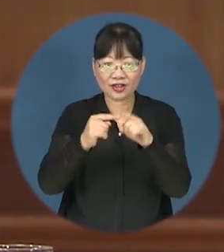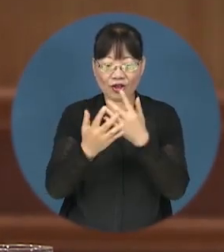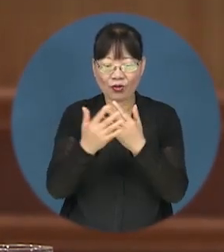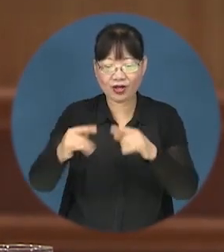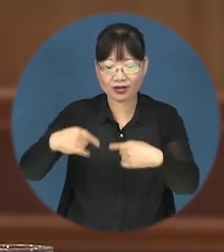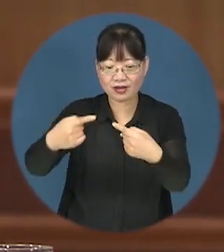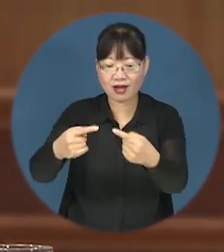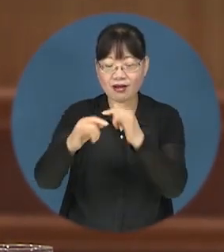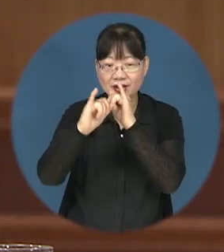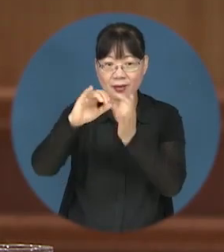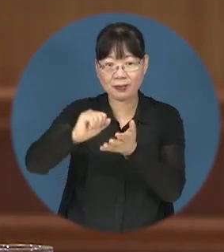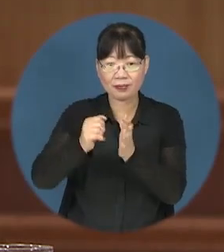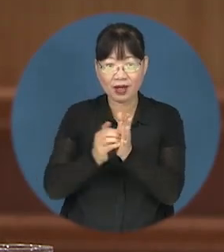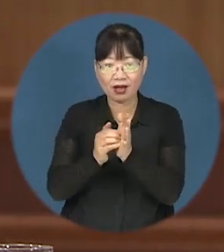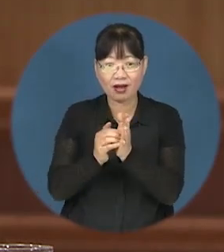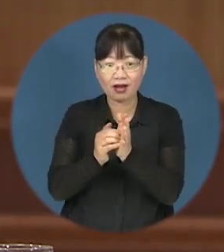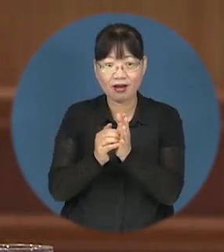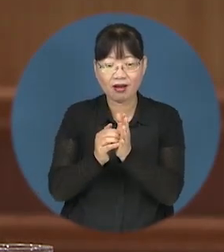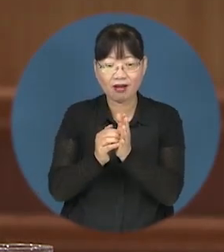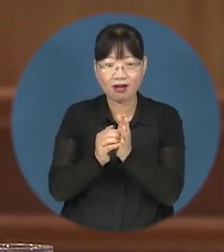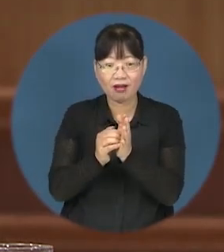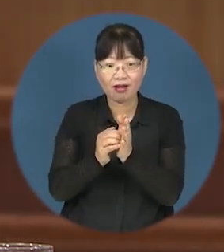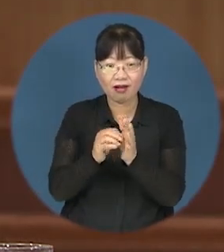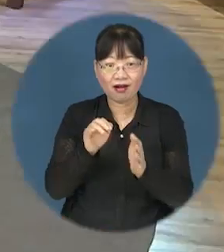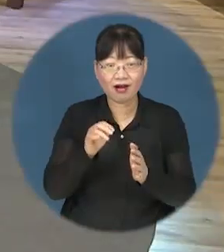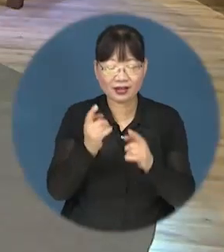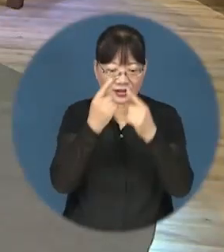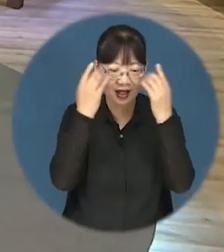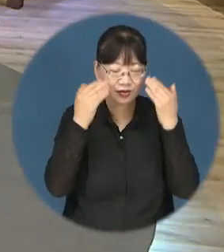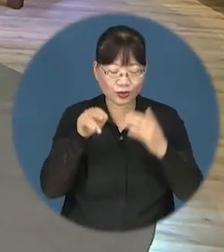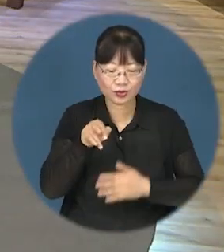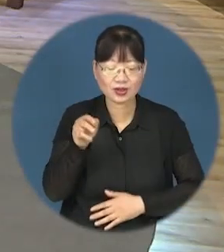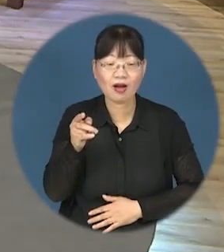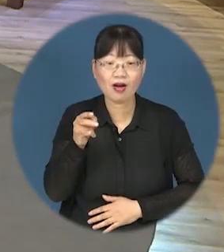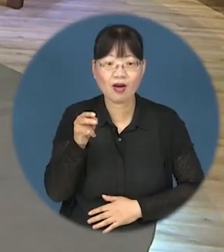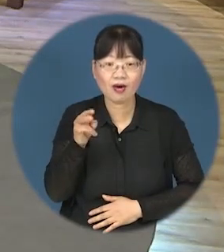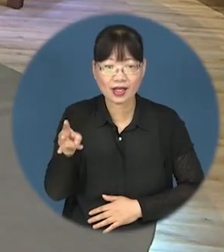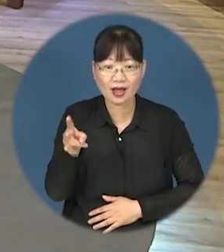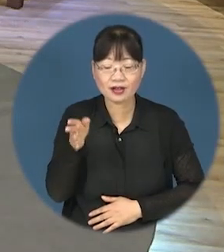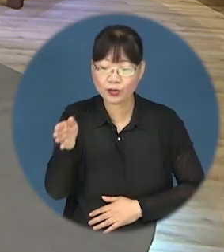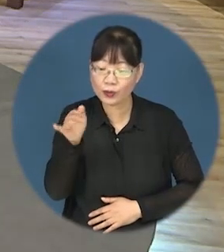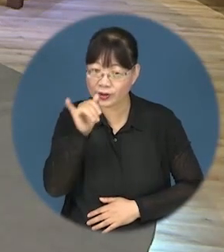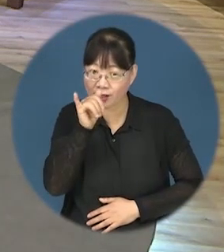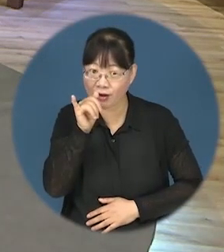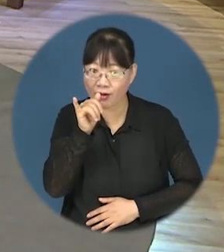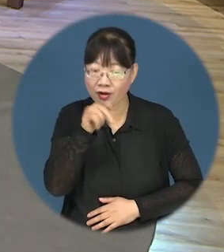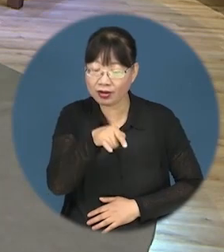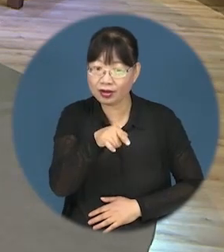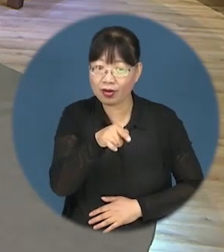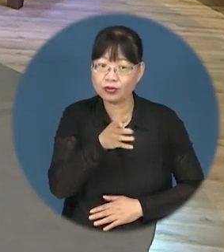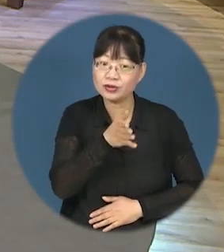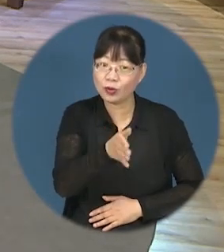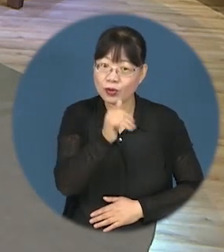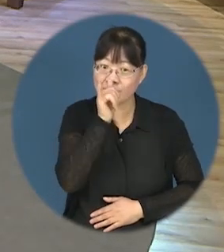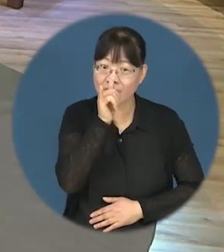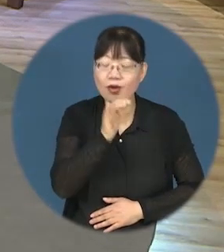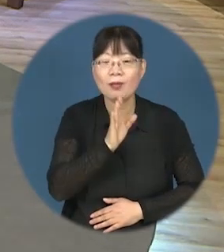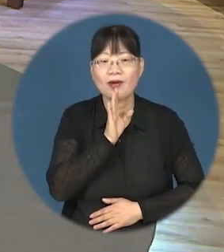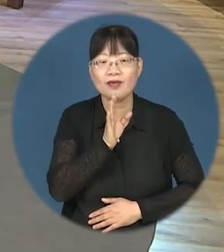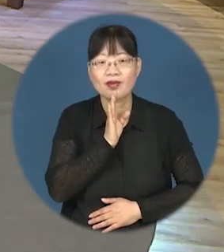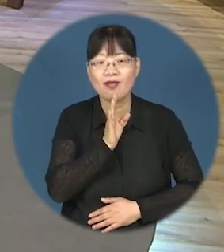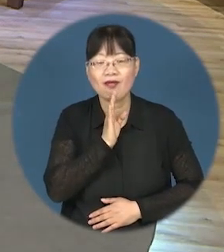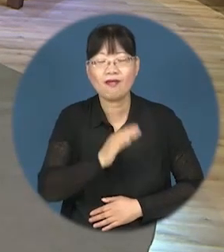4 대학도 서예로 정보 하셨을 4 큐에 만났다고 하는 그런 좀 전공이 있습니까 에서